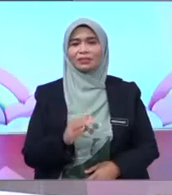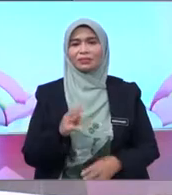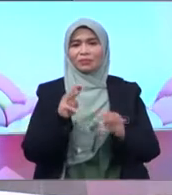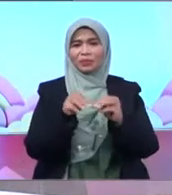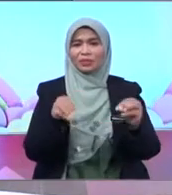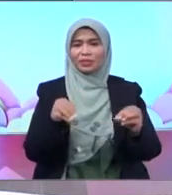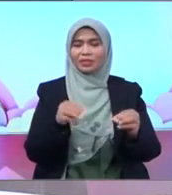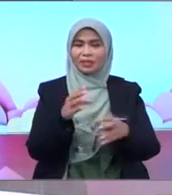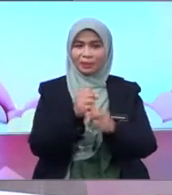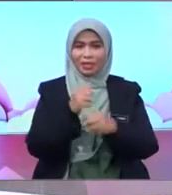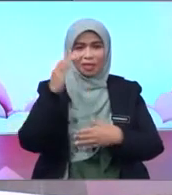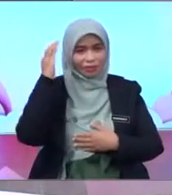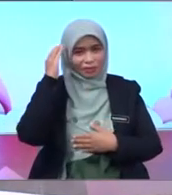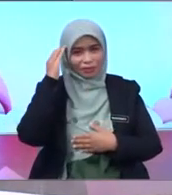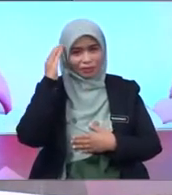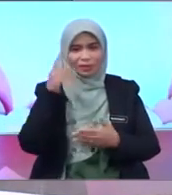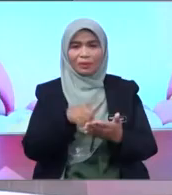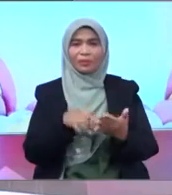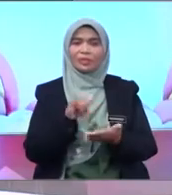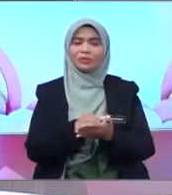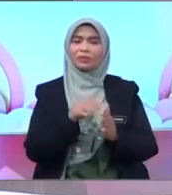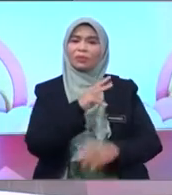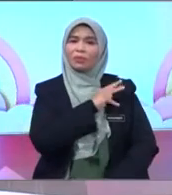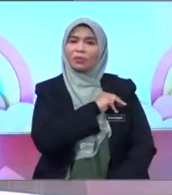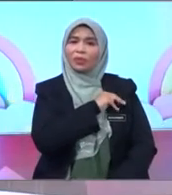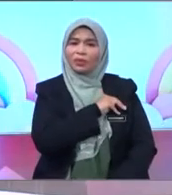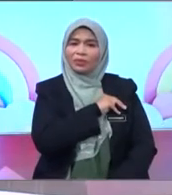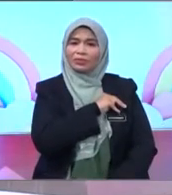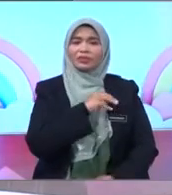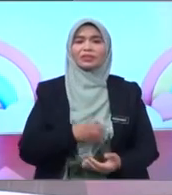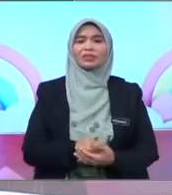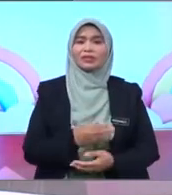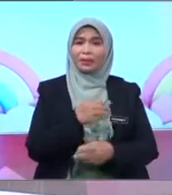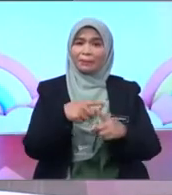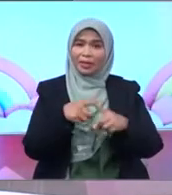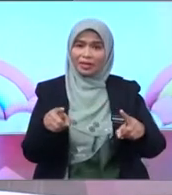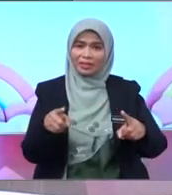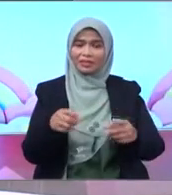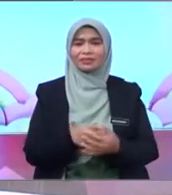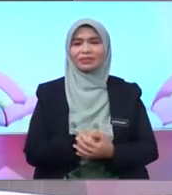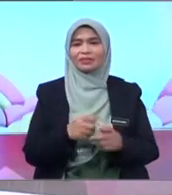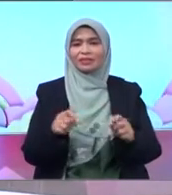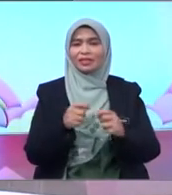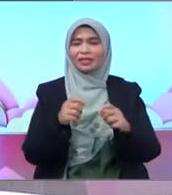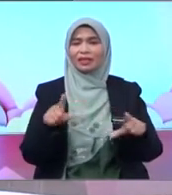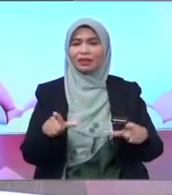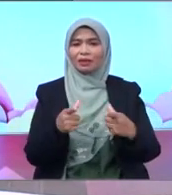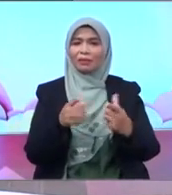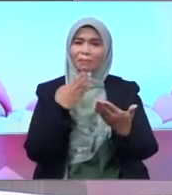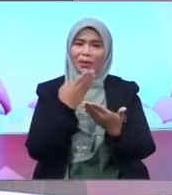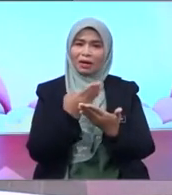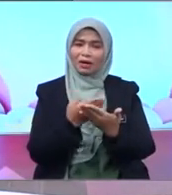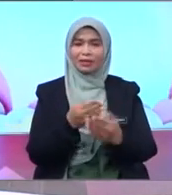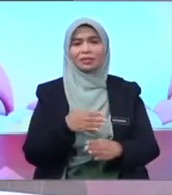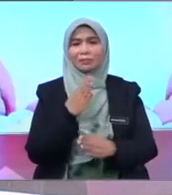itu moral melalui contoh dan juga perbedaan tingkah laku baik benar dan